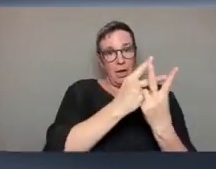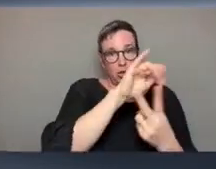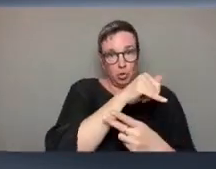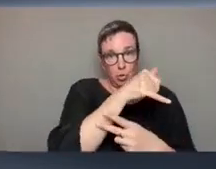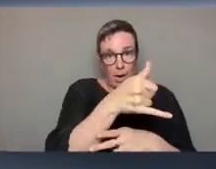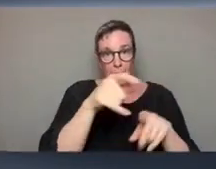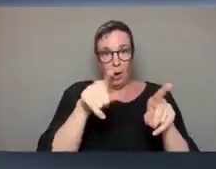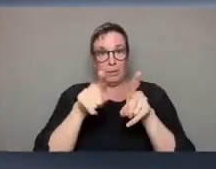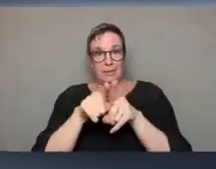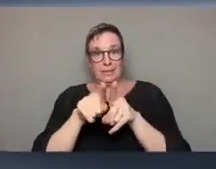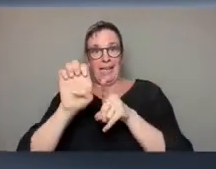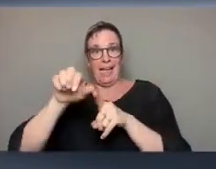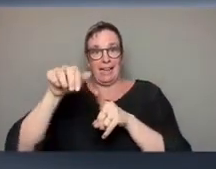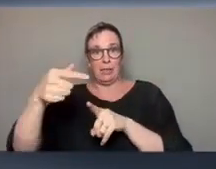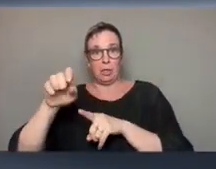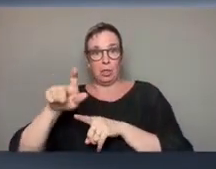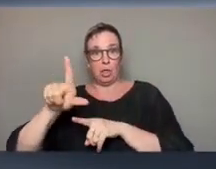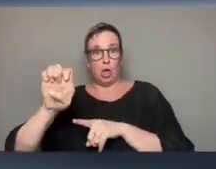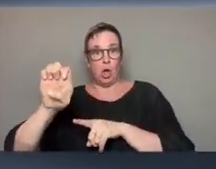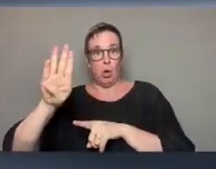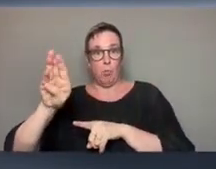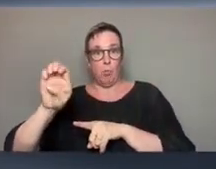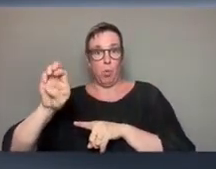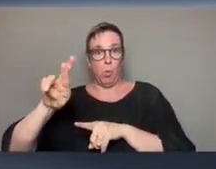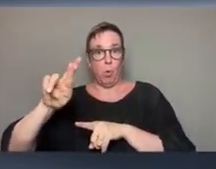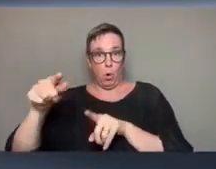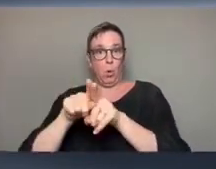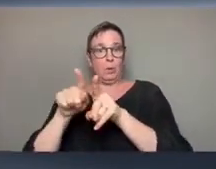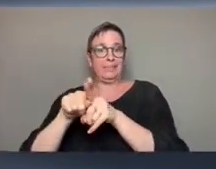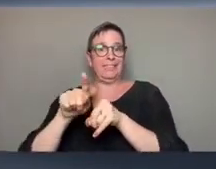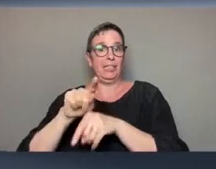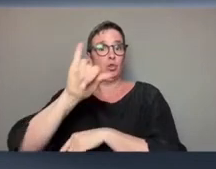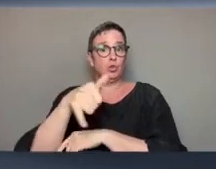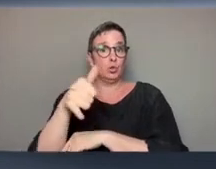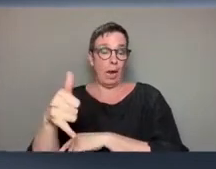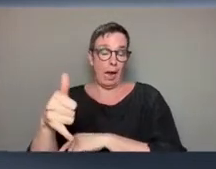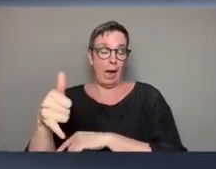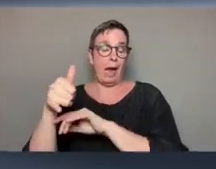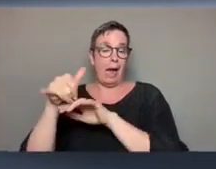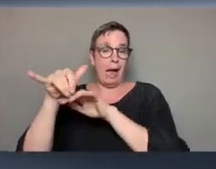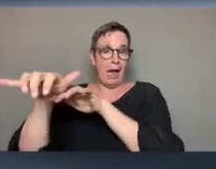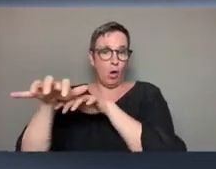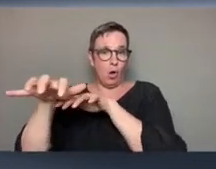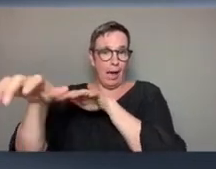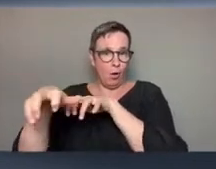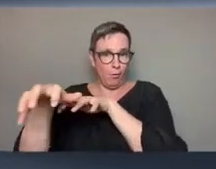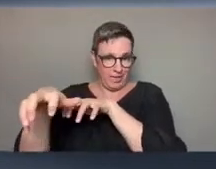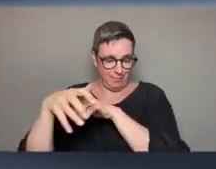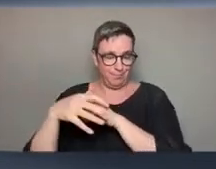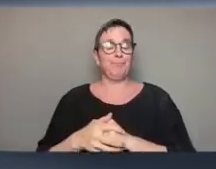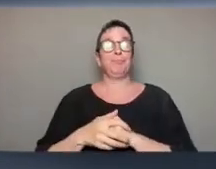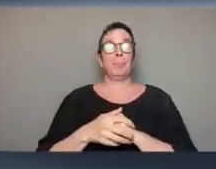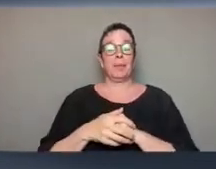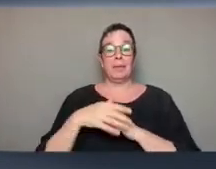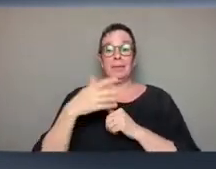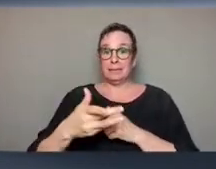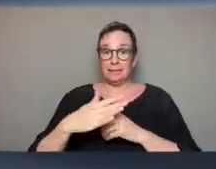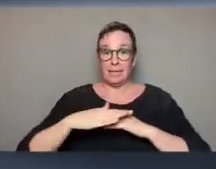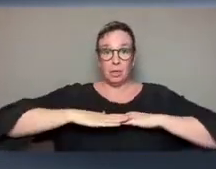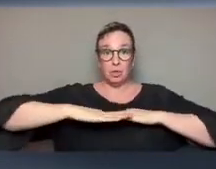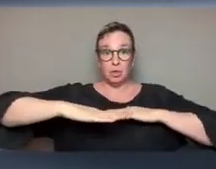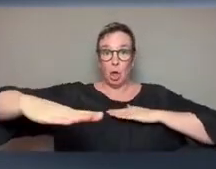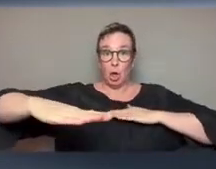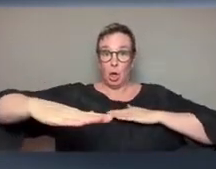Entlebuch et dans le parc du Jura argovien. Ces fauteuils roulants tout terrain permettent de rouler sur des sols naturels et en